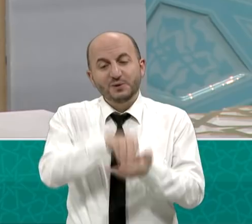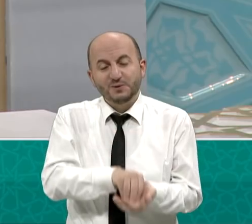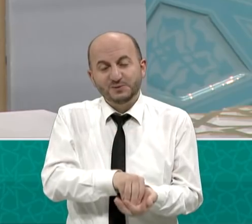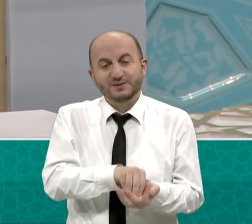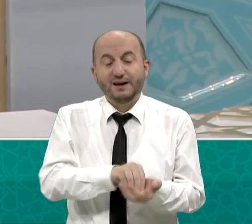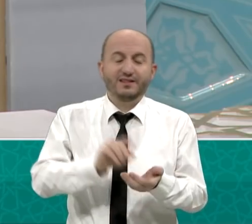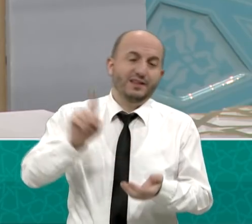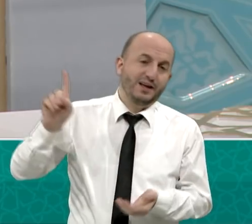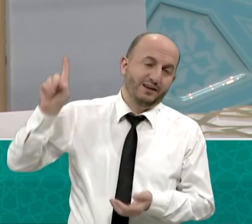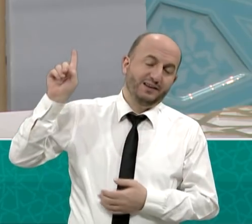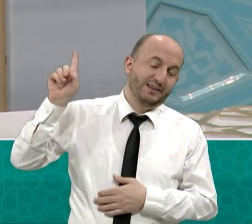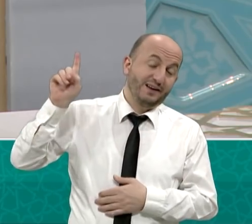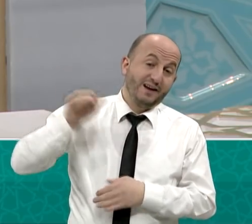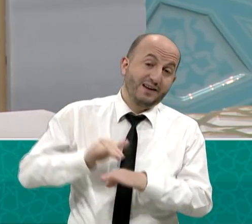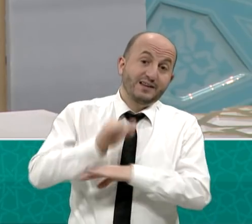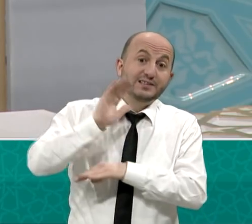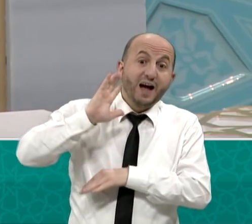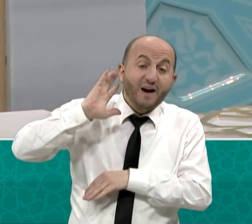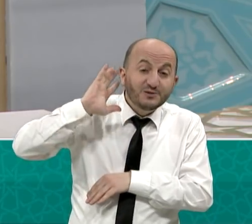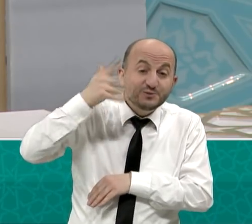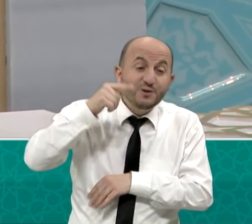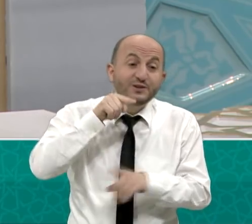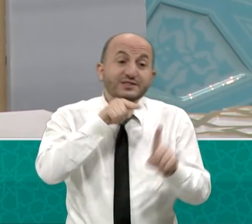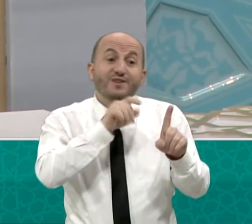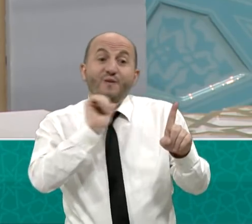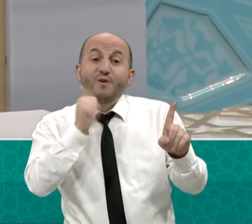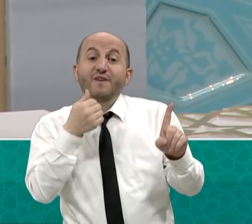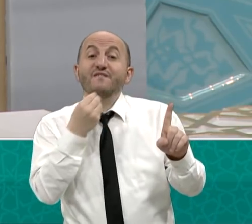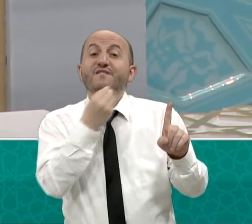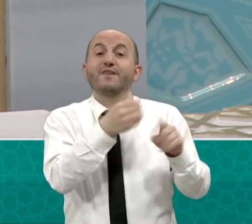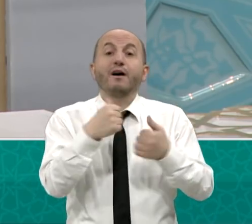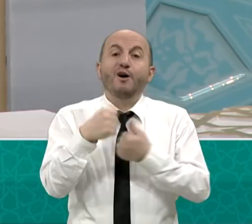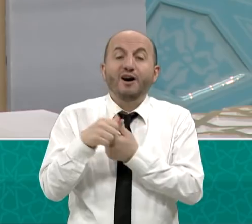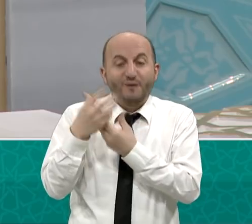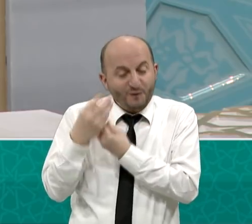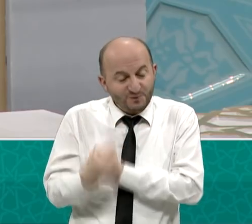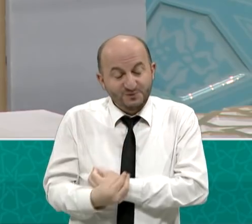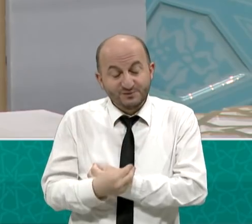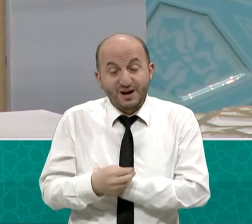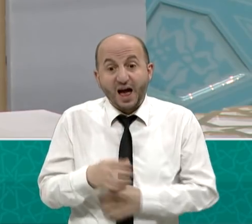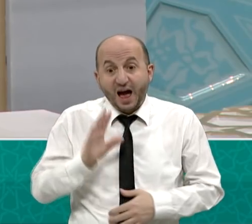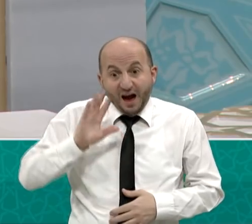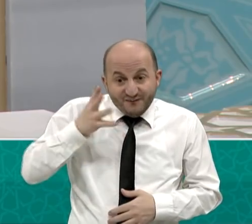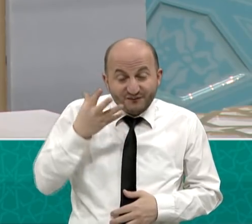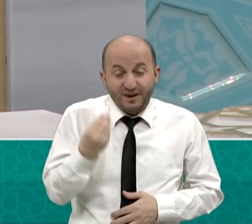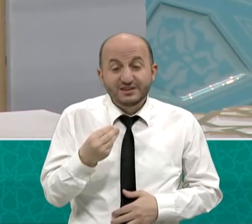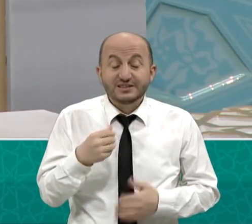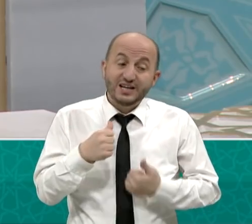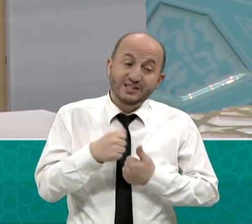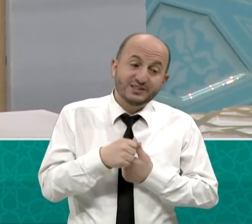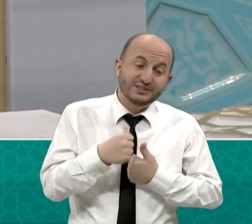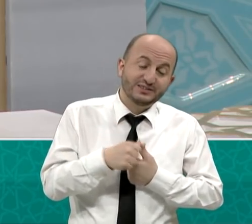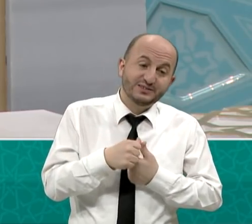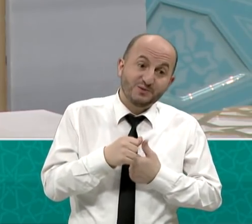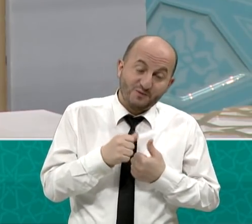yerleştirmiştir. Yani hayatta en çok size değer veren eşiniz oluverir. En çok önem veren sizin hanımınız